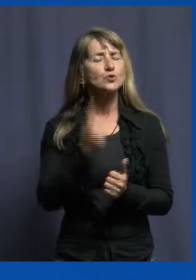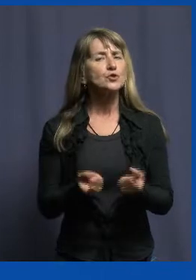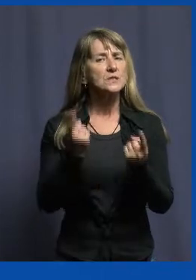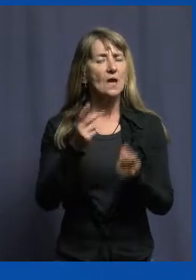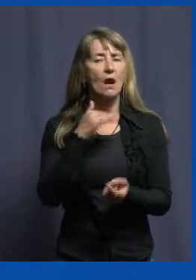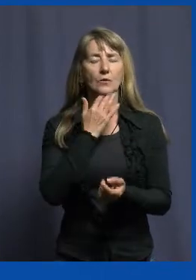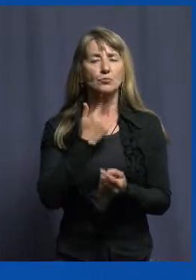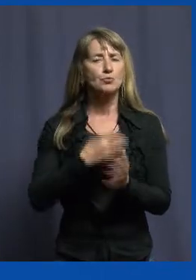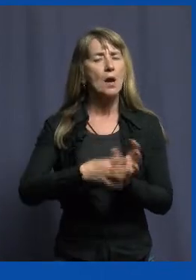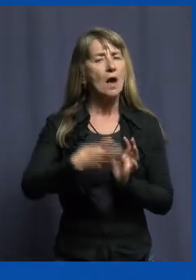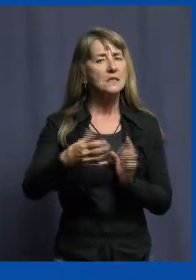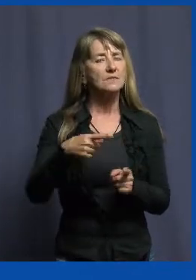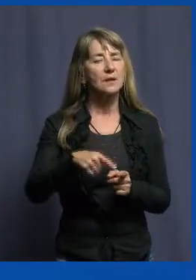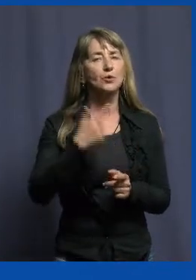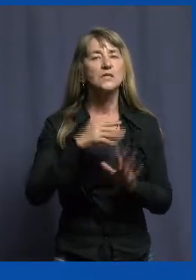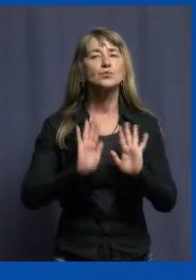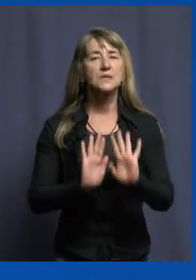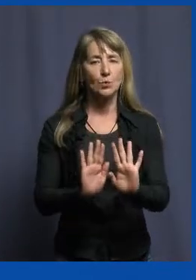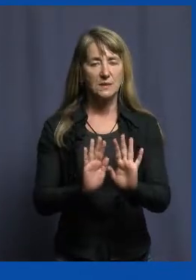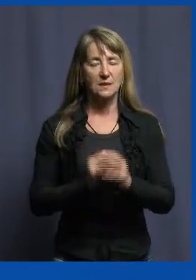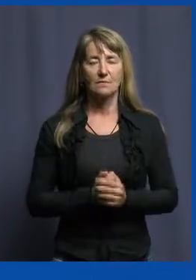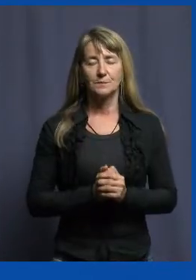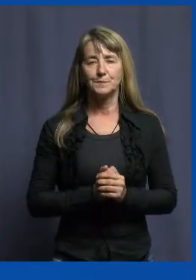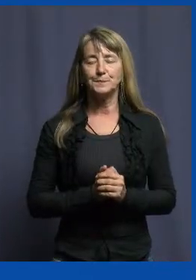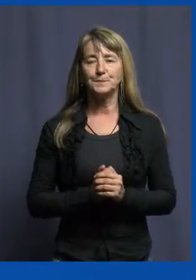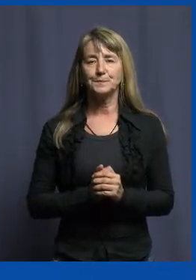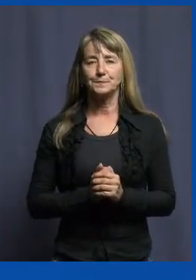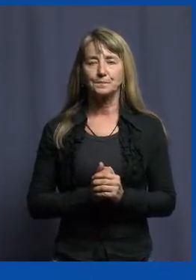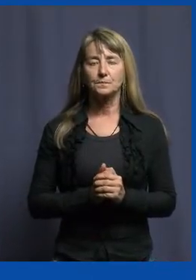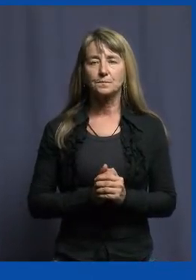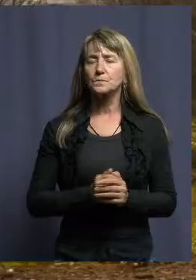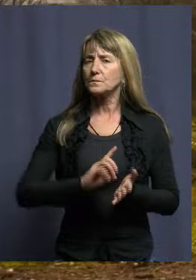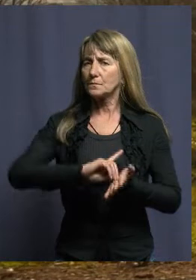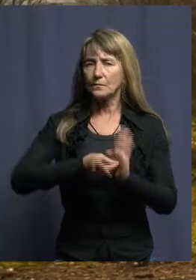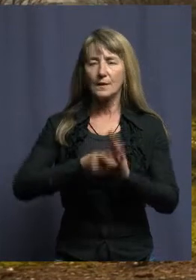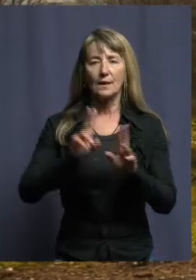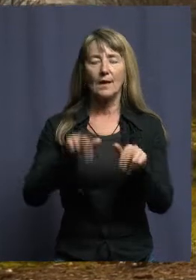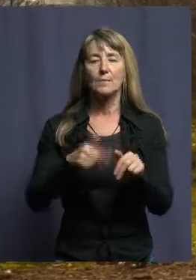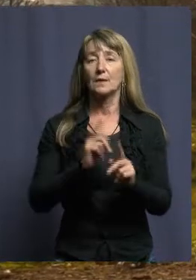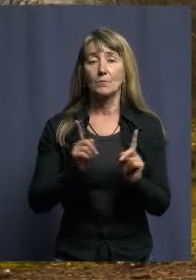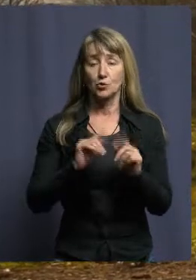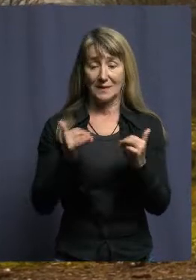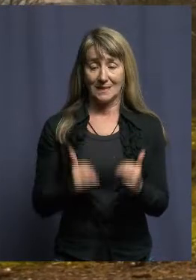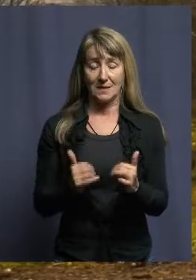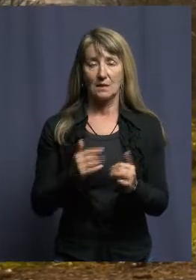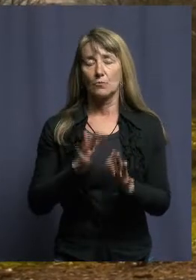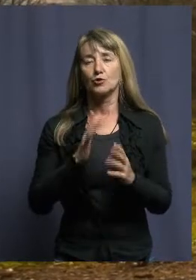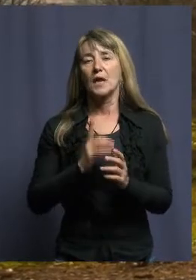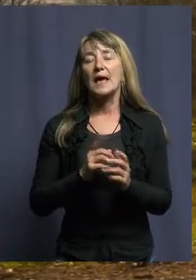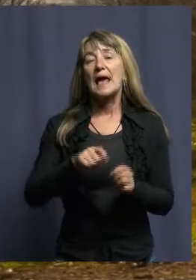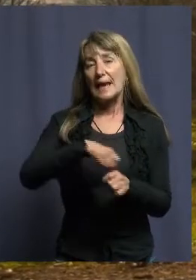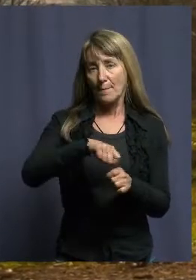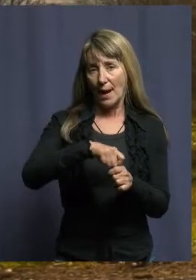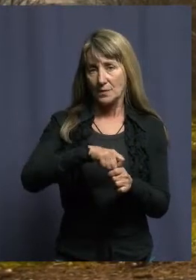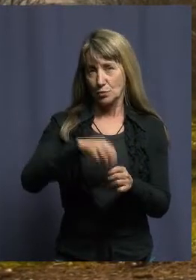tiče, mi ćemo nastaviti tamo gde su nas zaustavili. Dakle, odmah ćemo imati, ne možemo sada, možda nekim rebalansom,